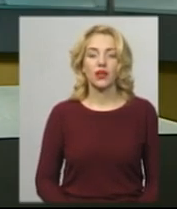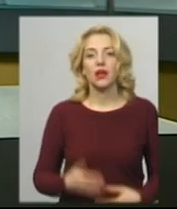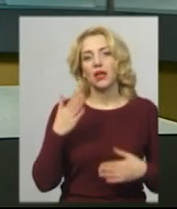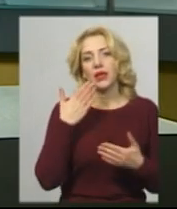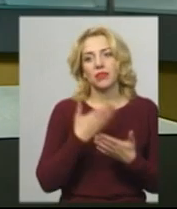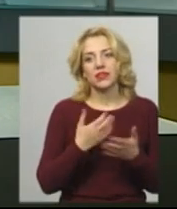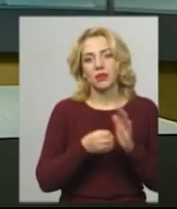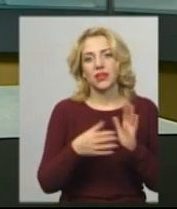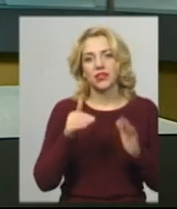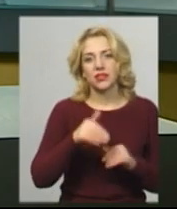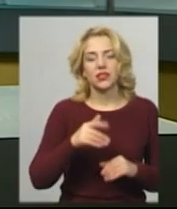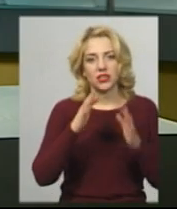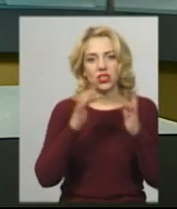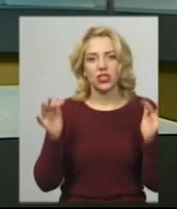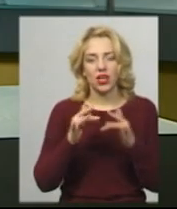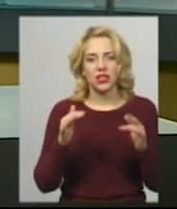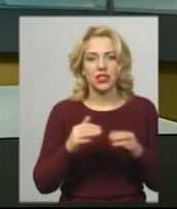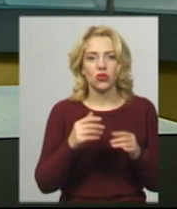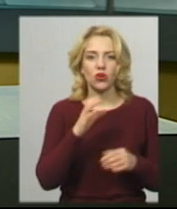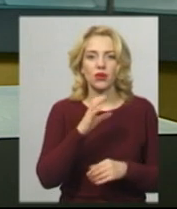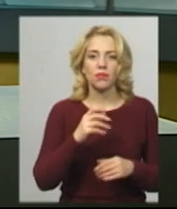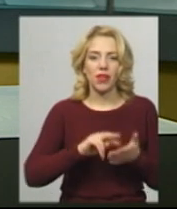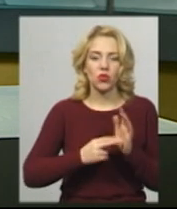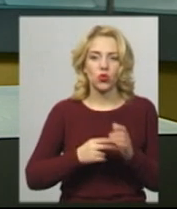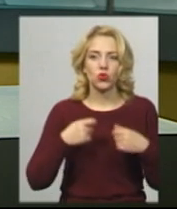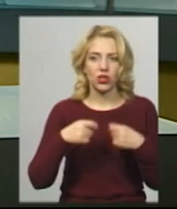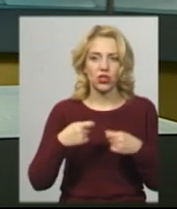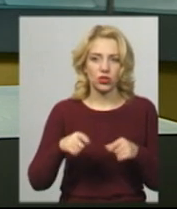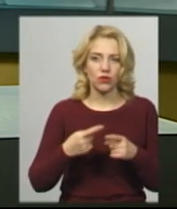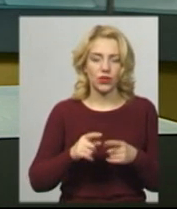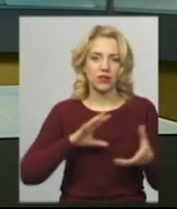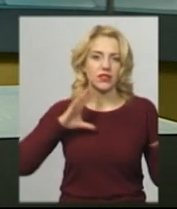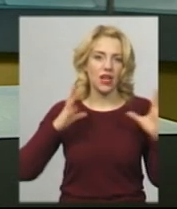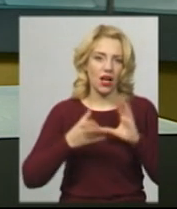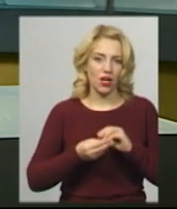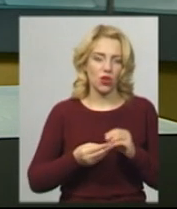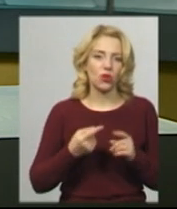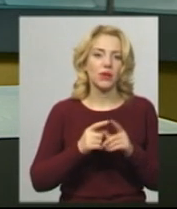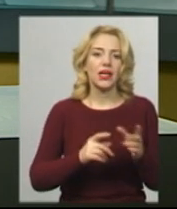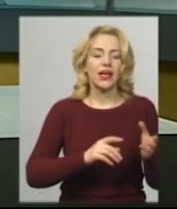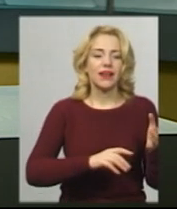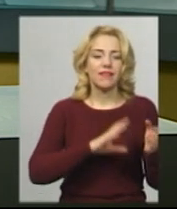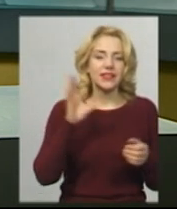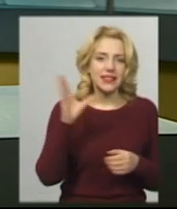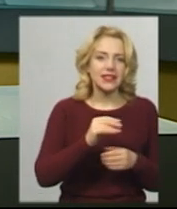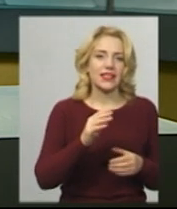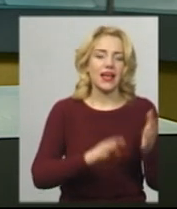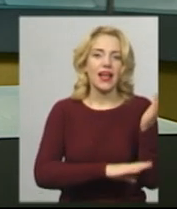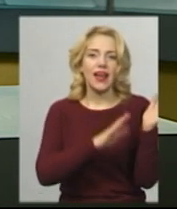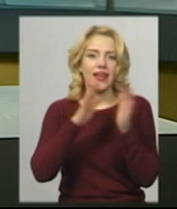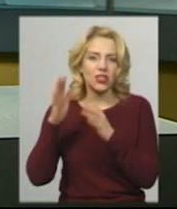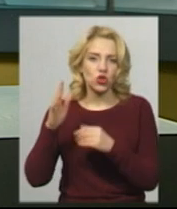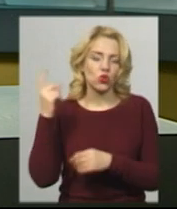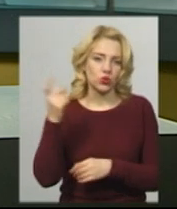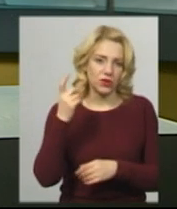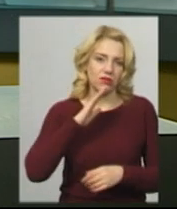Близько 15 тисяч ялинок та сосен планують реалізувати загалом лісомисливське господарство Хмельниччини. Про це каже прес-секретар